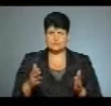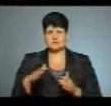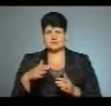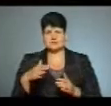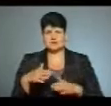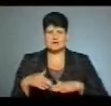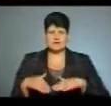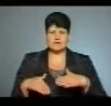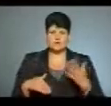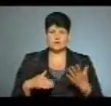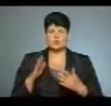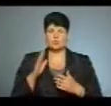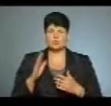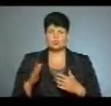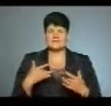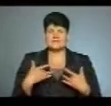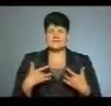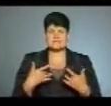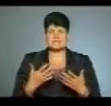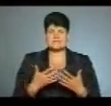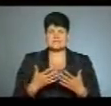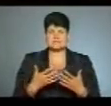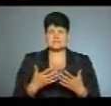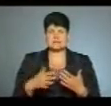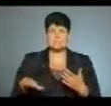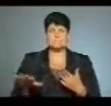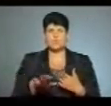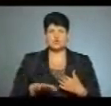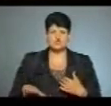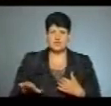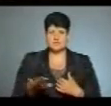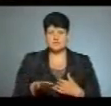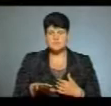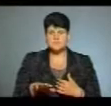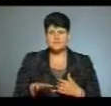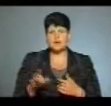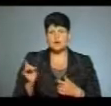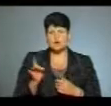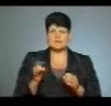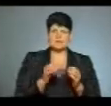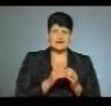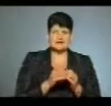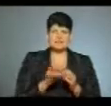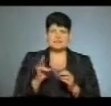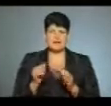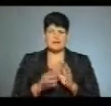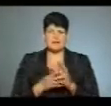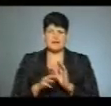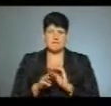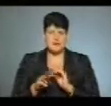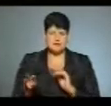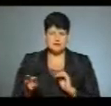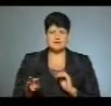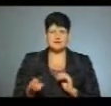знаходитися саме сценічна та площадка розміром 10 на 9 метрів. З одного боку